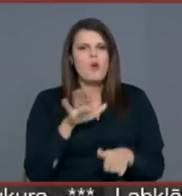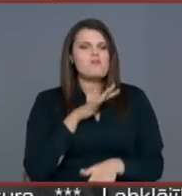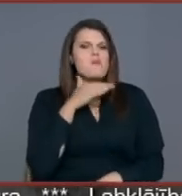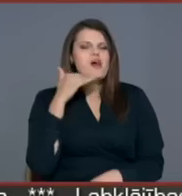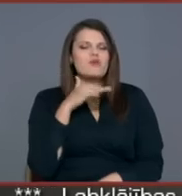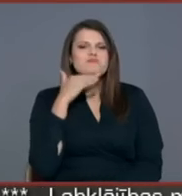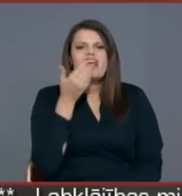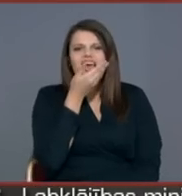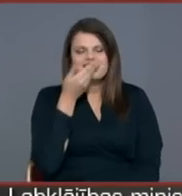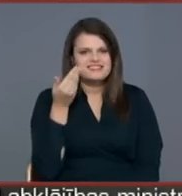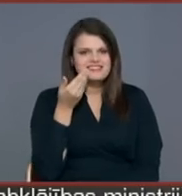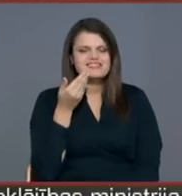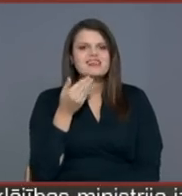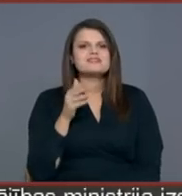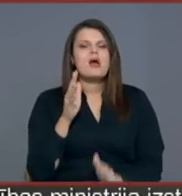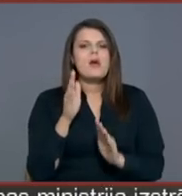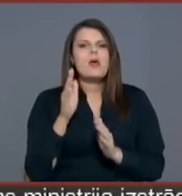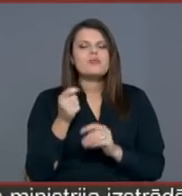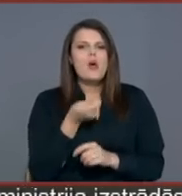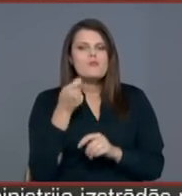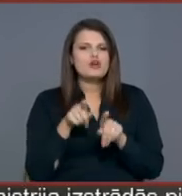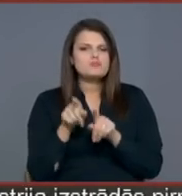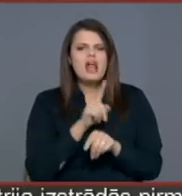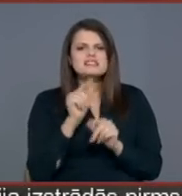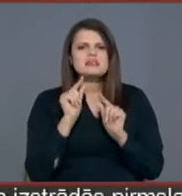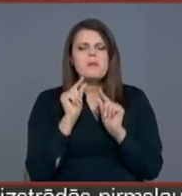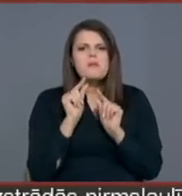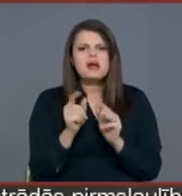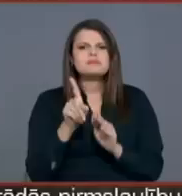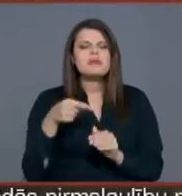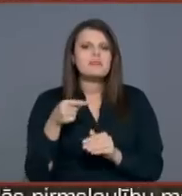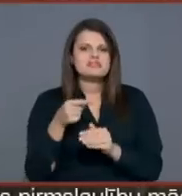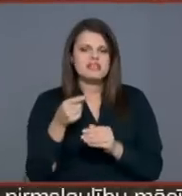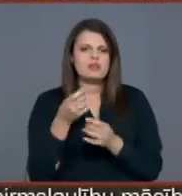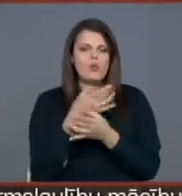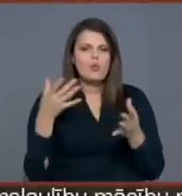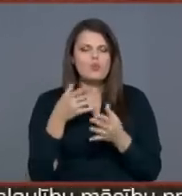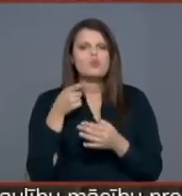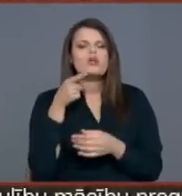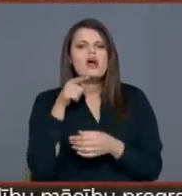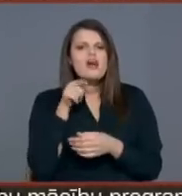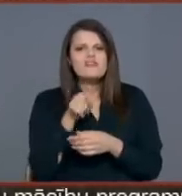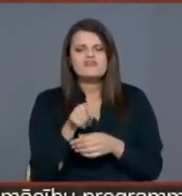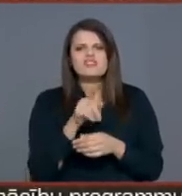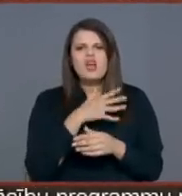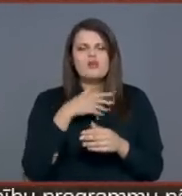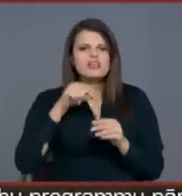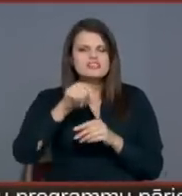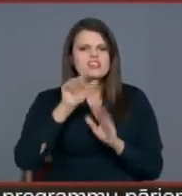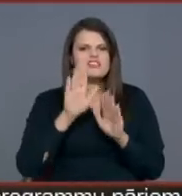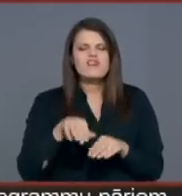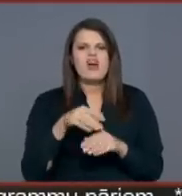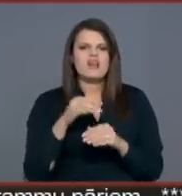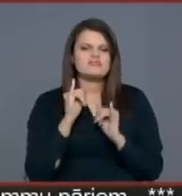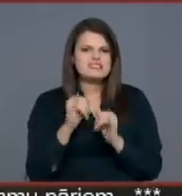pa siltu. Miežabrālis ir mazprasīga kultūra. Logiņi to iesējuši purvēnā augstnē, kas citām kultūrām nemaz nav īsti piemērota.